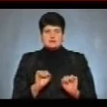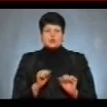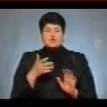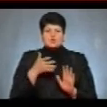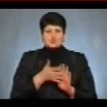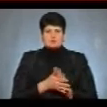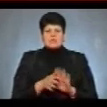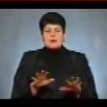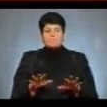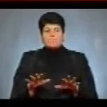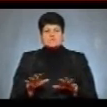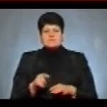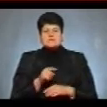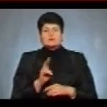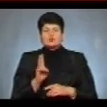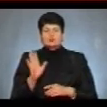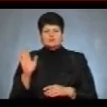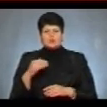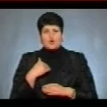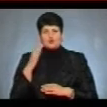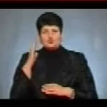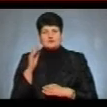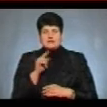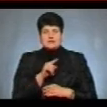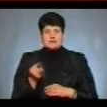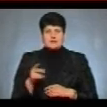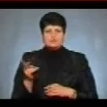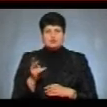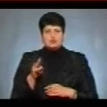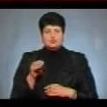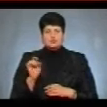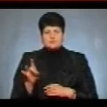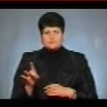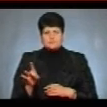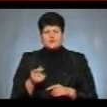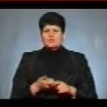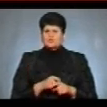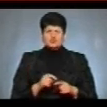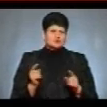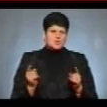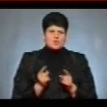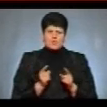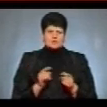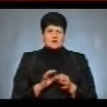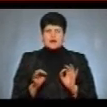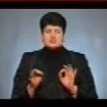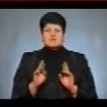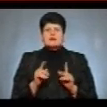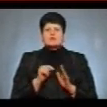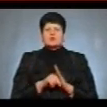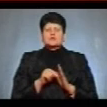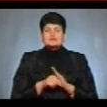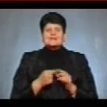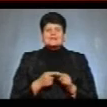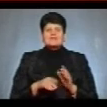зрозумінні позиції тими, хто будуть голосувати за них, значить, в другому турі. І зараз дуже коротко, буквально речення, як ви охарактеризуєте